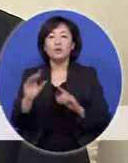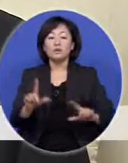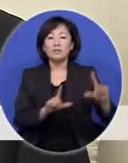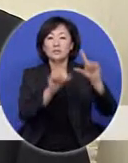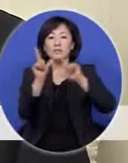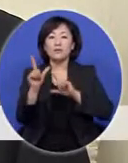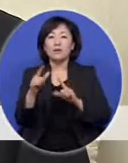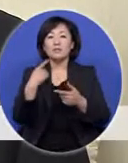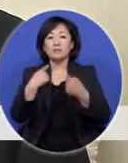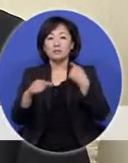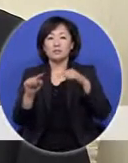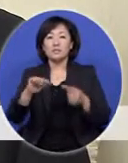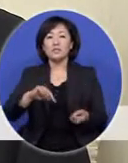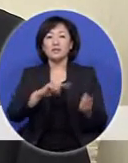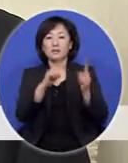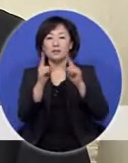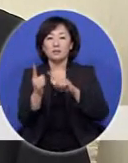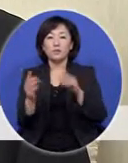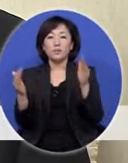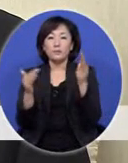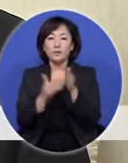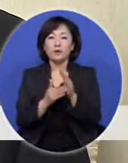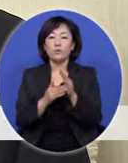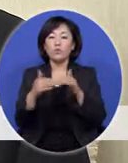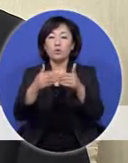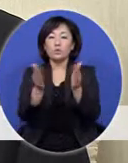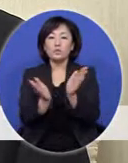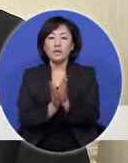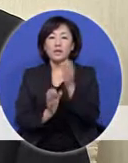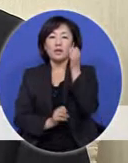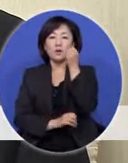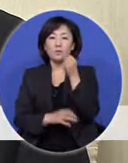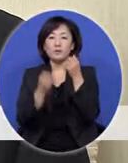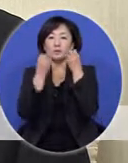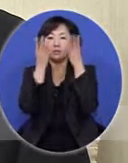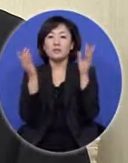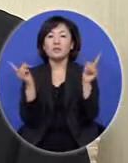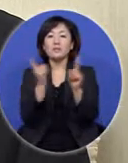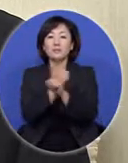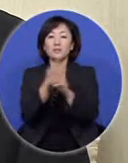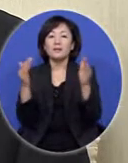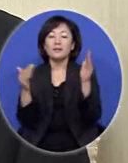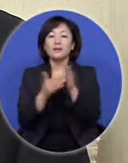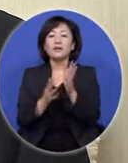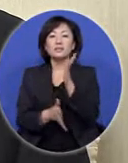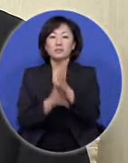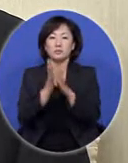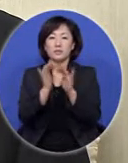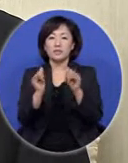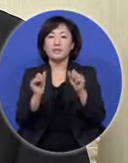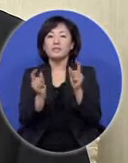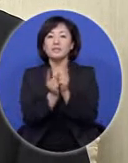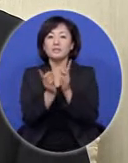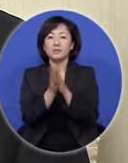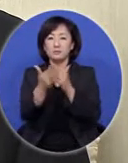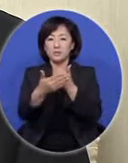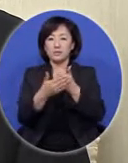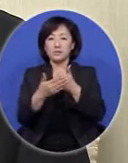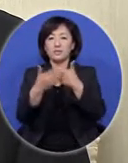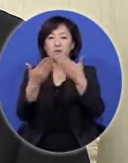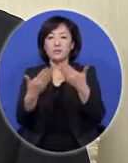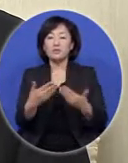민생정치와 생활정치로 거듭나고 당의 근본적인 혁신이 되어야 다시 시민들로부터 지지를 받을 수 있다